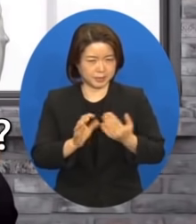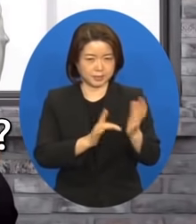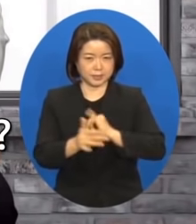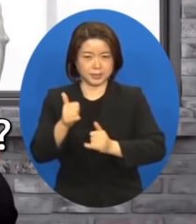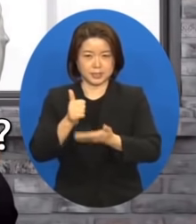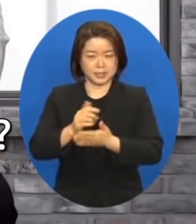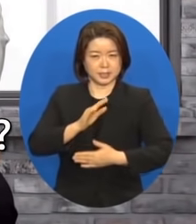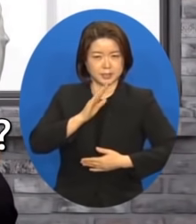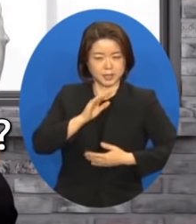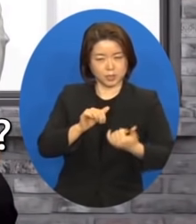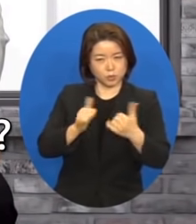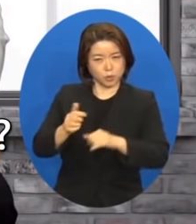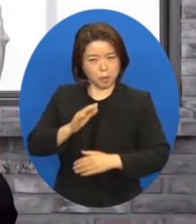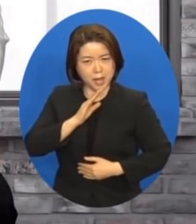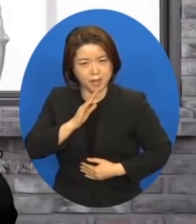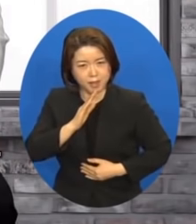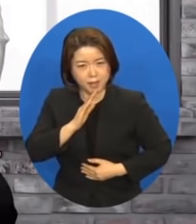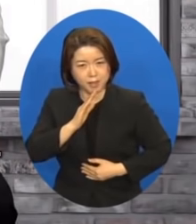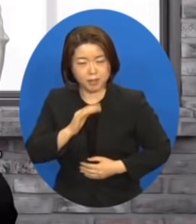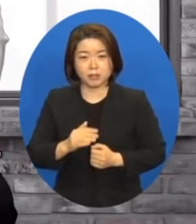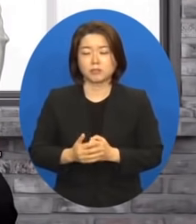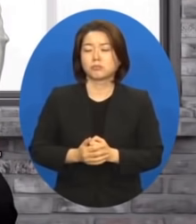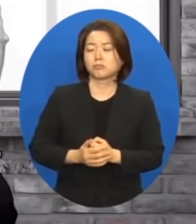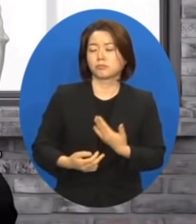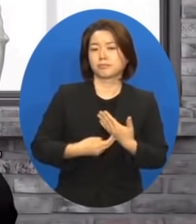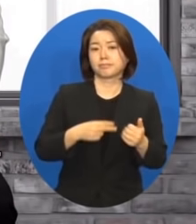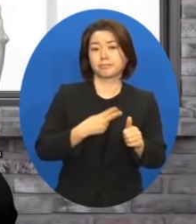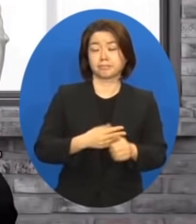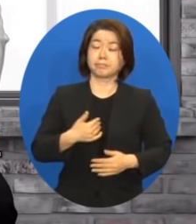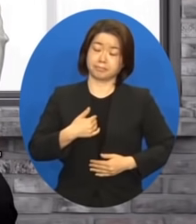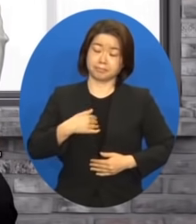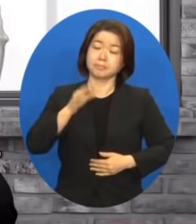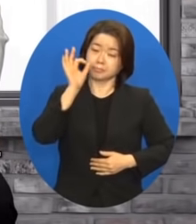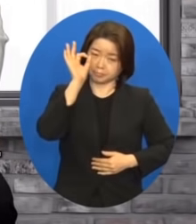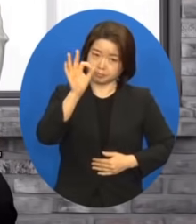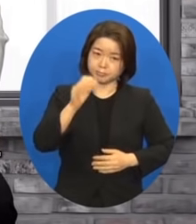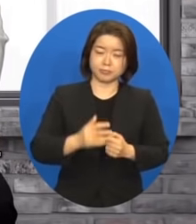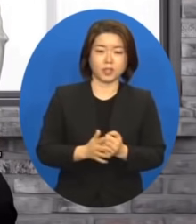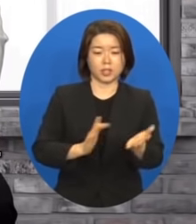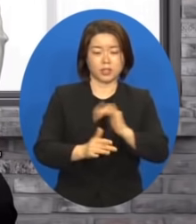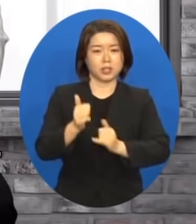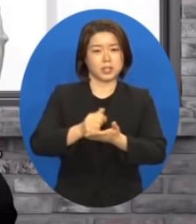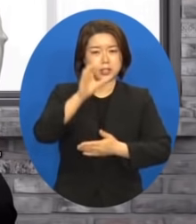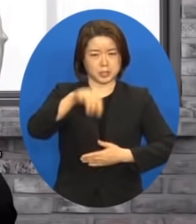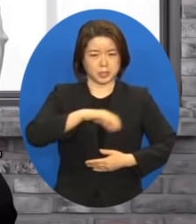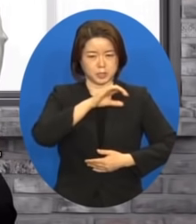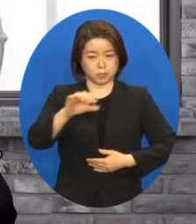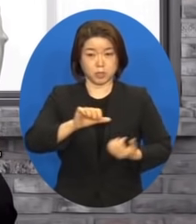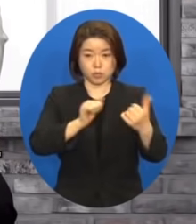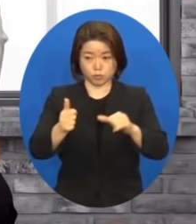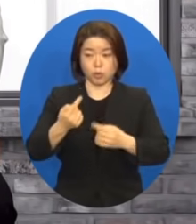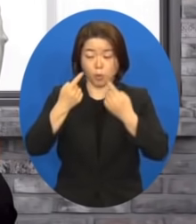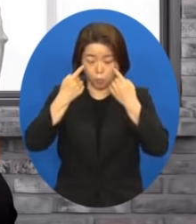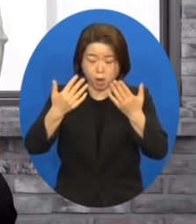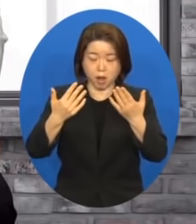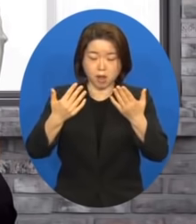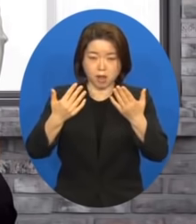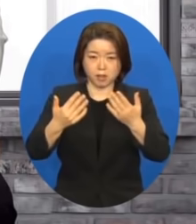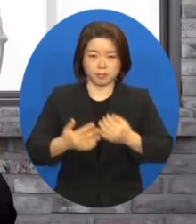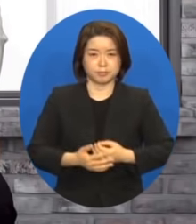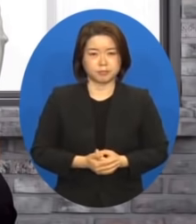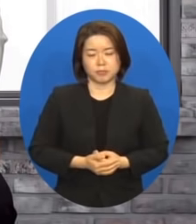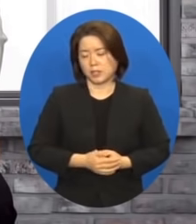예수님이 실제로 죽은 거 맞나요? 의사인 제가 볼 때는 예수님은 십자가에서 죽은 것이 확실합니다. 그럴 수가 없어.